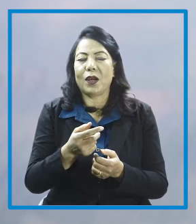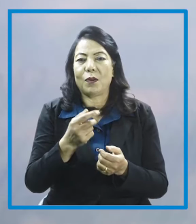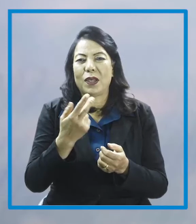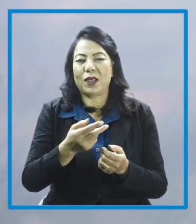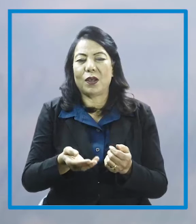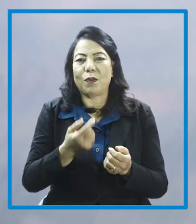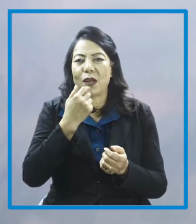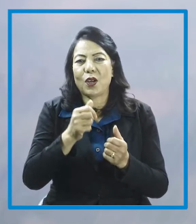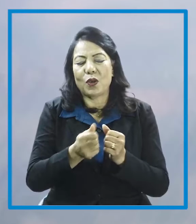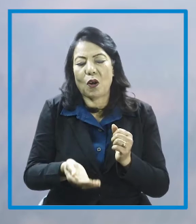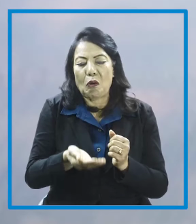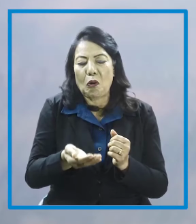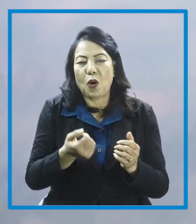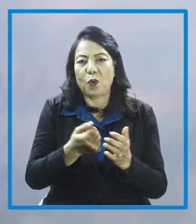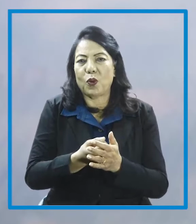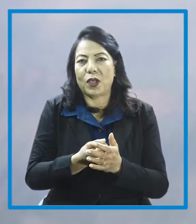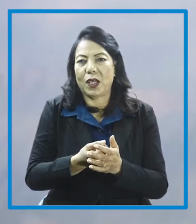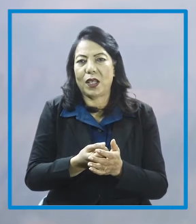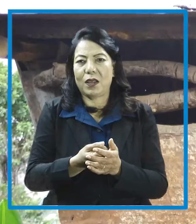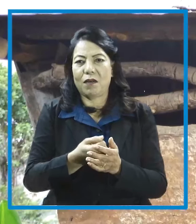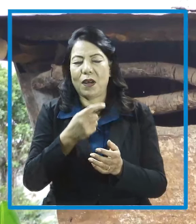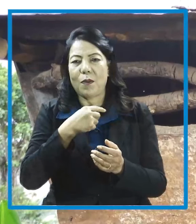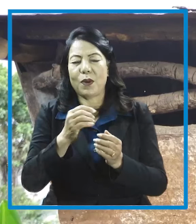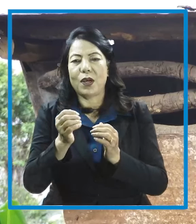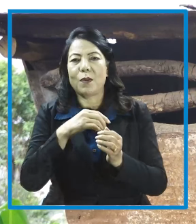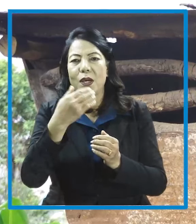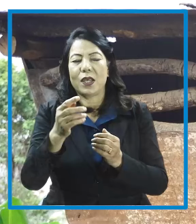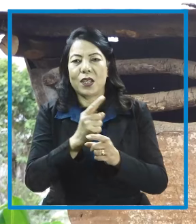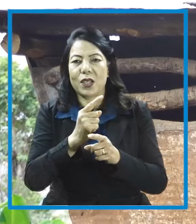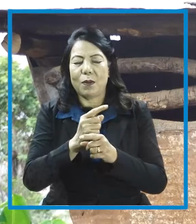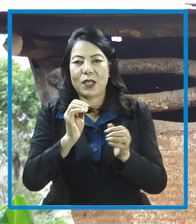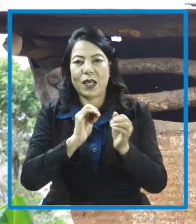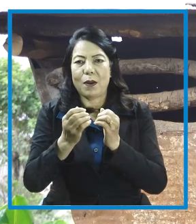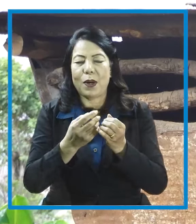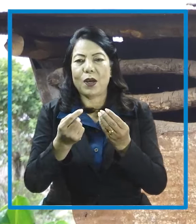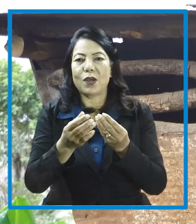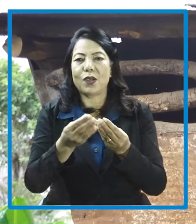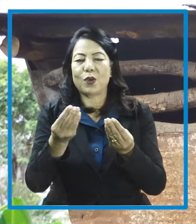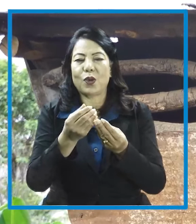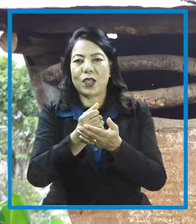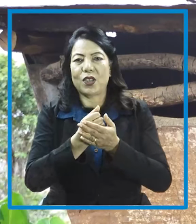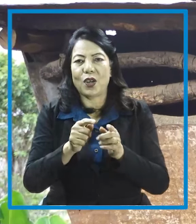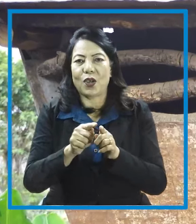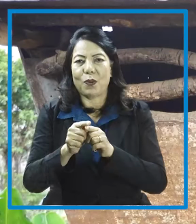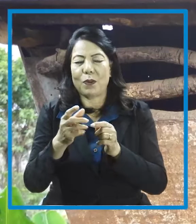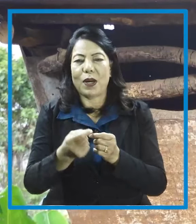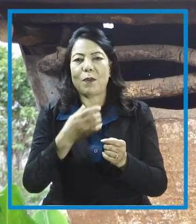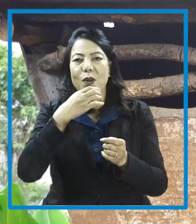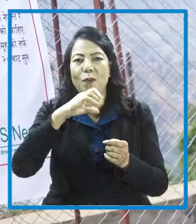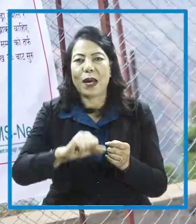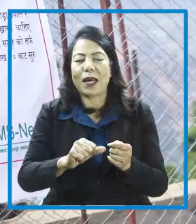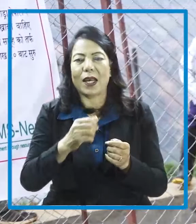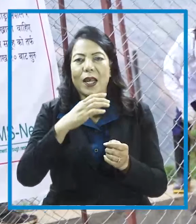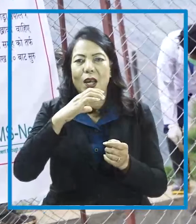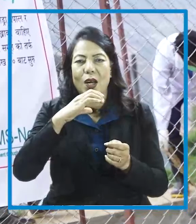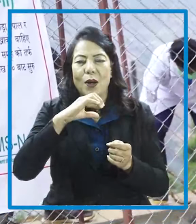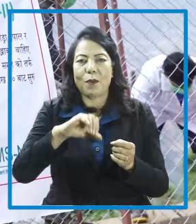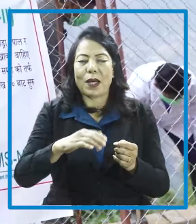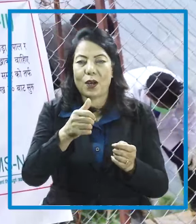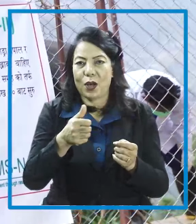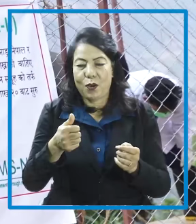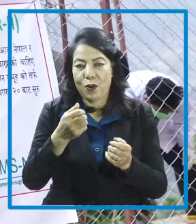अनि भने जति तौल हुन्थेन सर। सहयोग अब हामीले सल्लाह पायौँ, पैसा पायौँ सानोतिनो रकम भने नि, हाम्रा